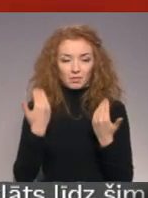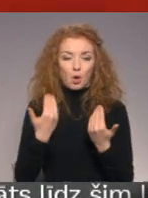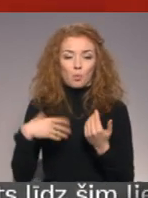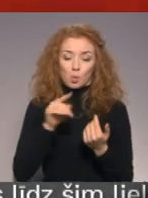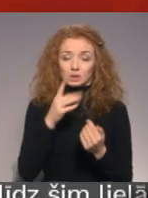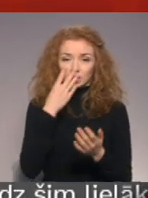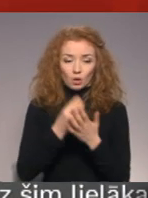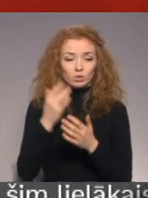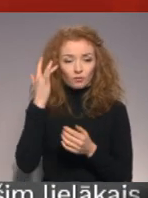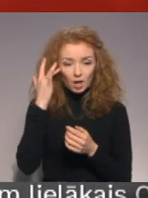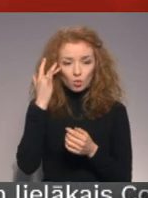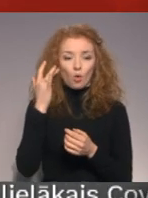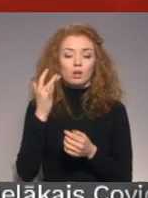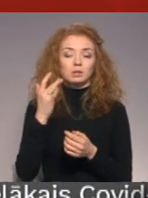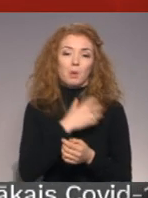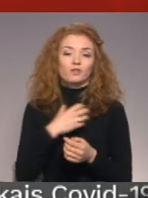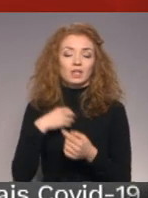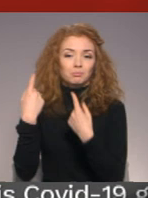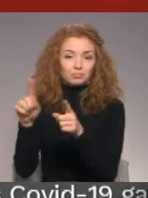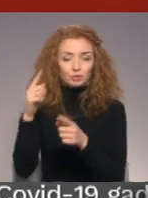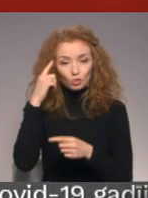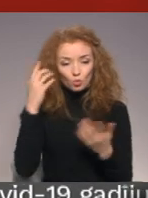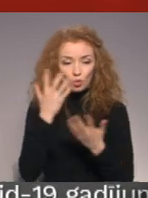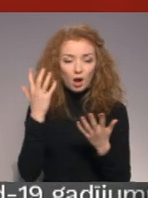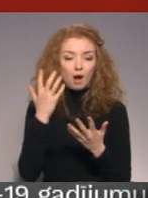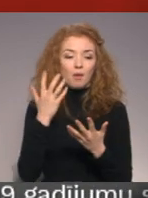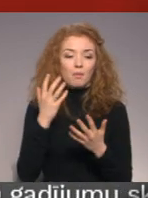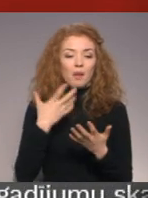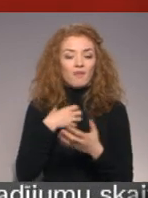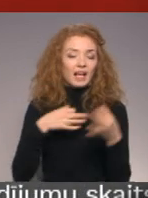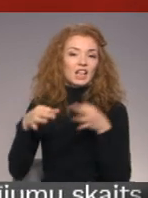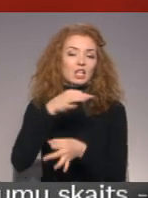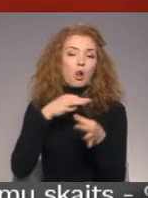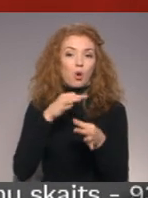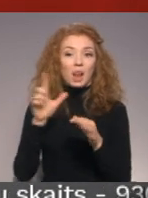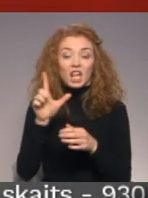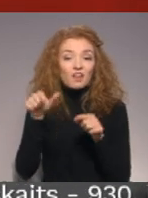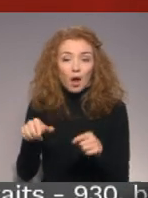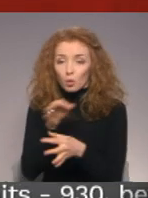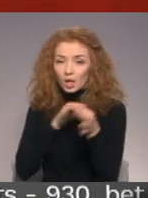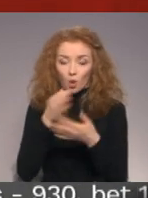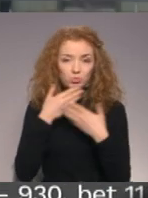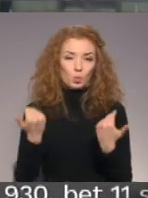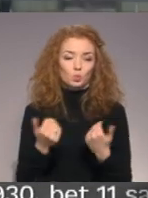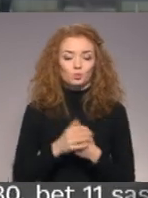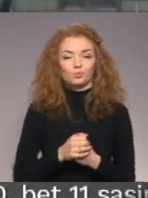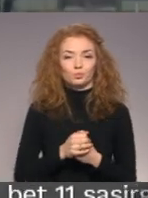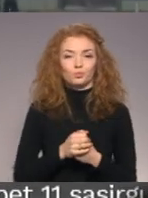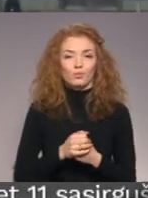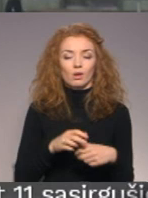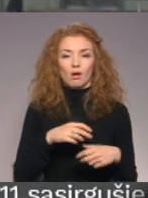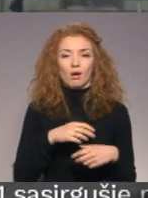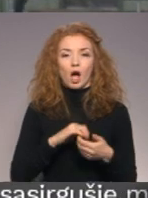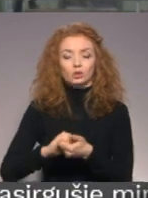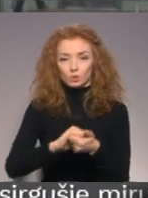Mums ir savs viedoklis pašvaldībām, cits viedoklis. Bet vismaz ir dialogs. Ja? No šajā gadījumā šis dialogs ir izpalicis.